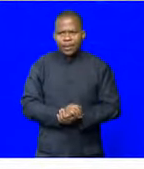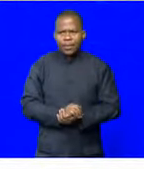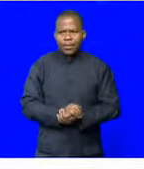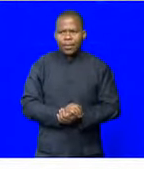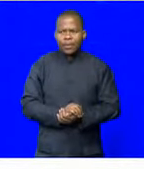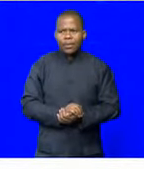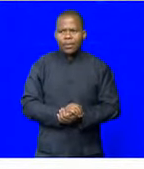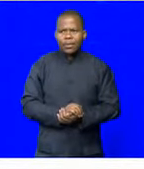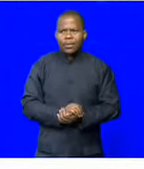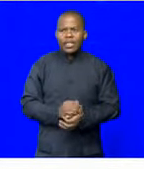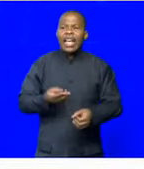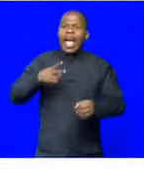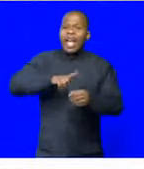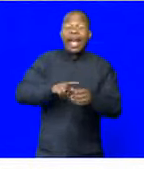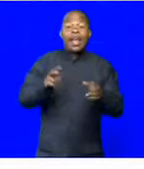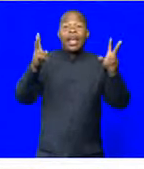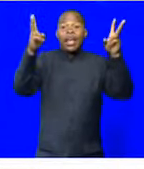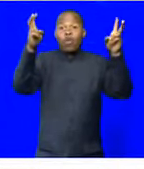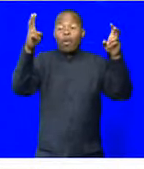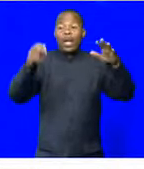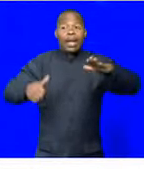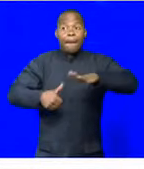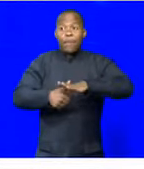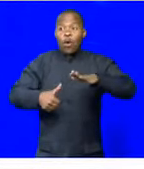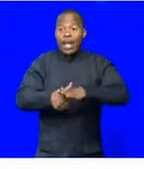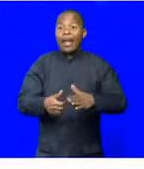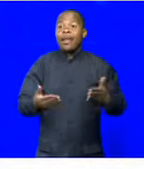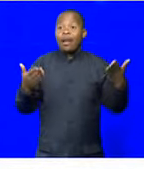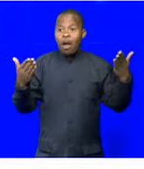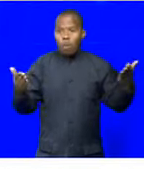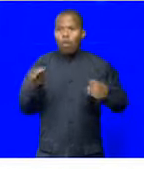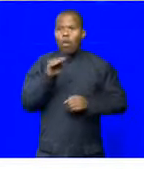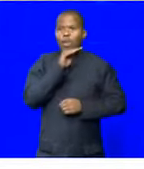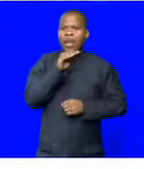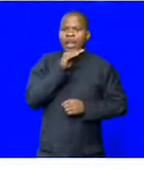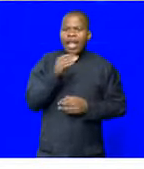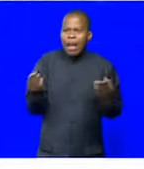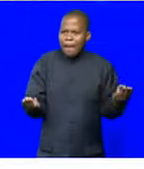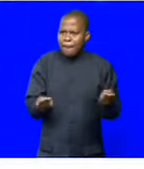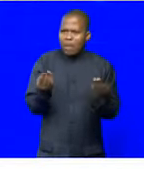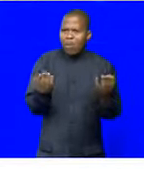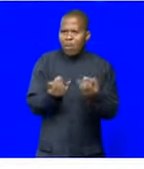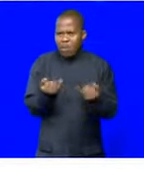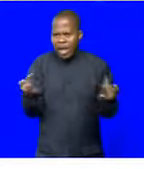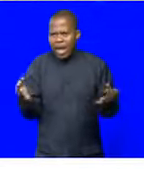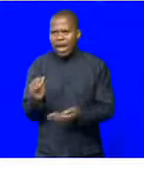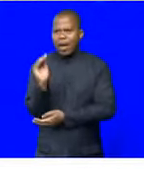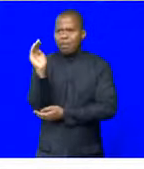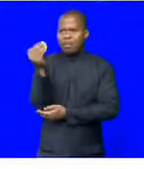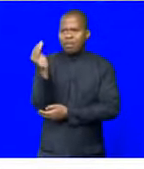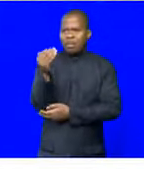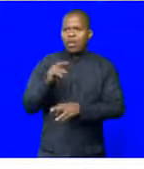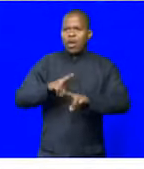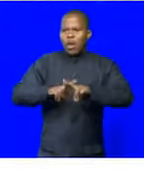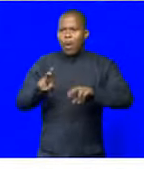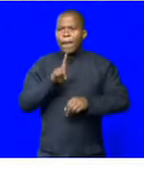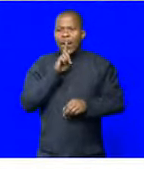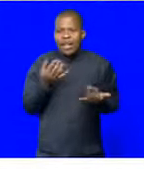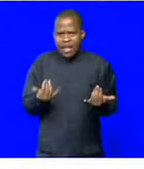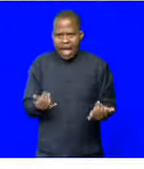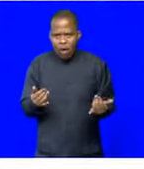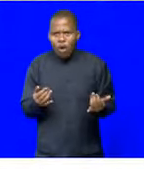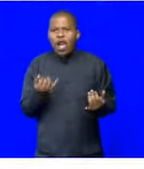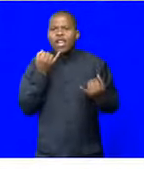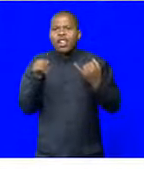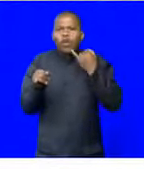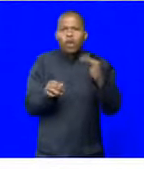very serious topic, and I feel like in most cases most people shy away from it. Kwanyalo sikholektha idata lesitokhona wayisebenzisa